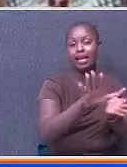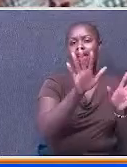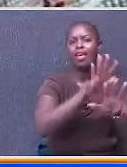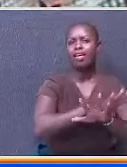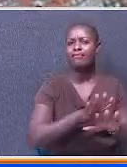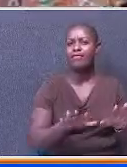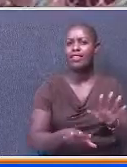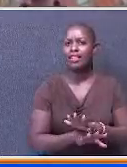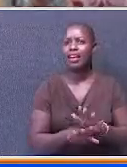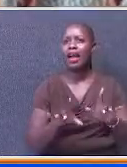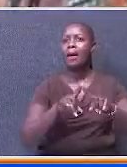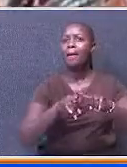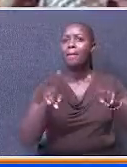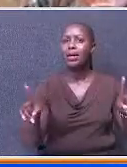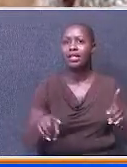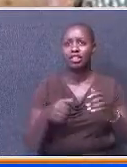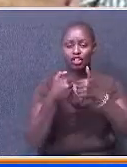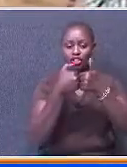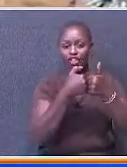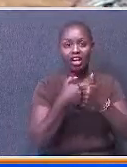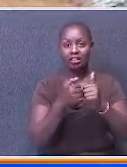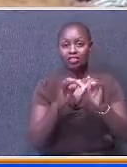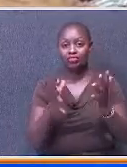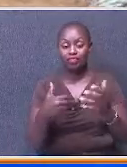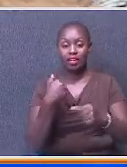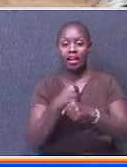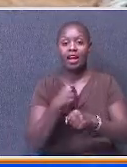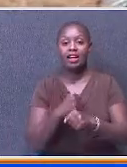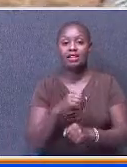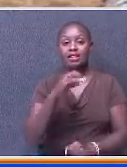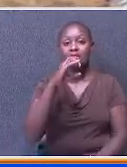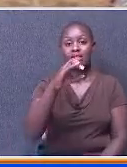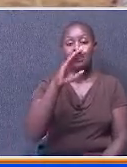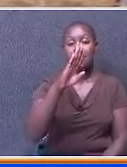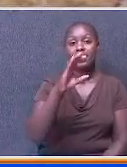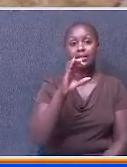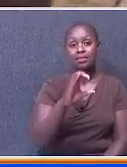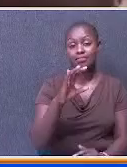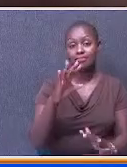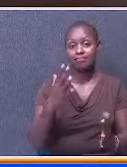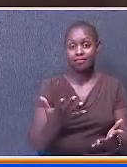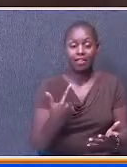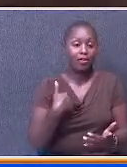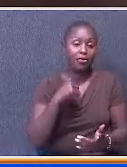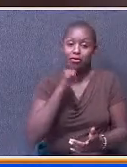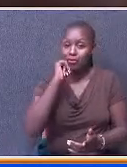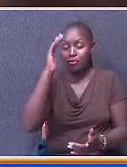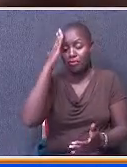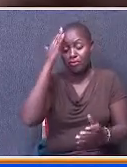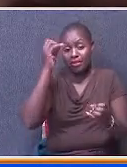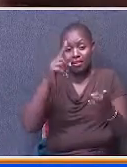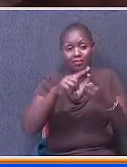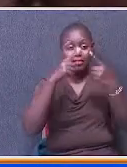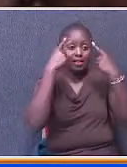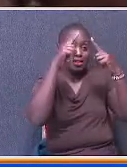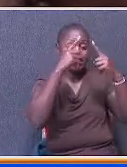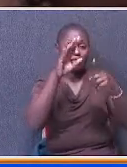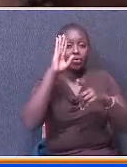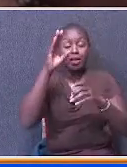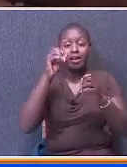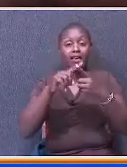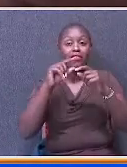metumwa hivi, lakini changamoto ni kali. CBC basi tunapenda kama itawezekani serikali iondoe